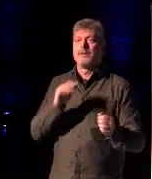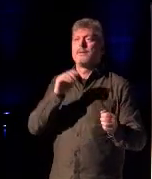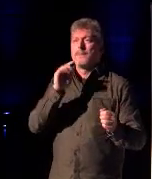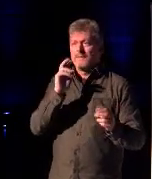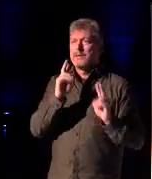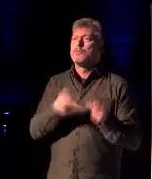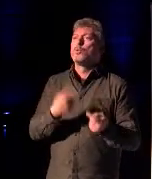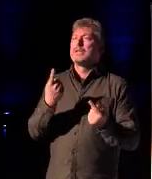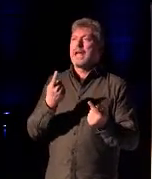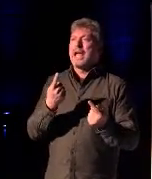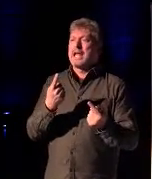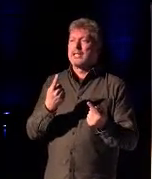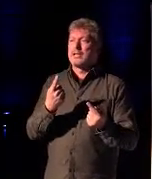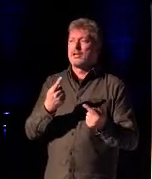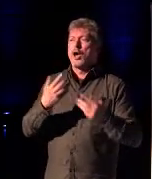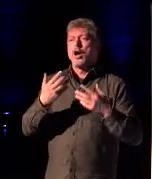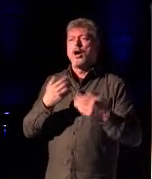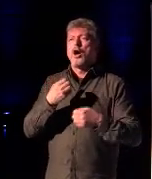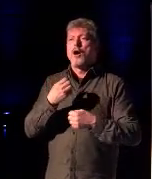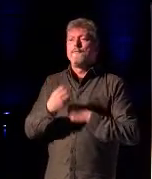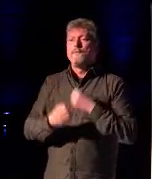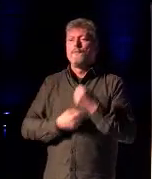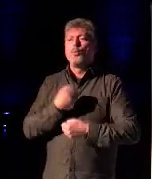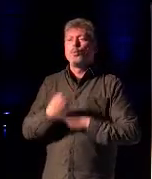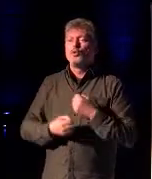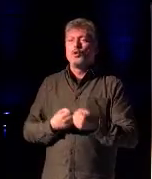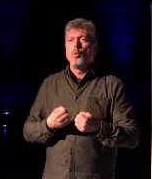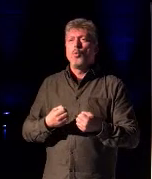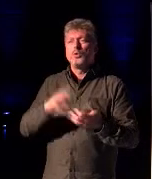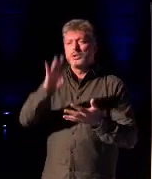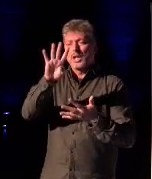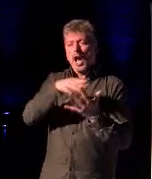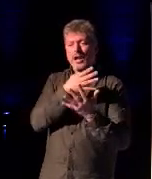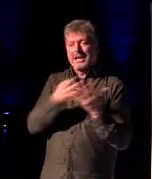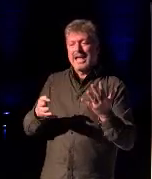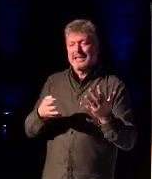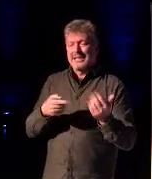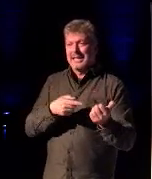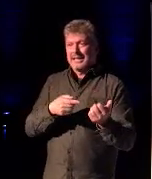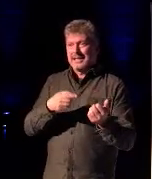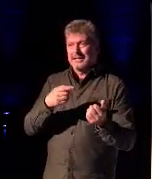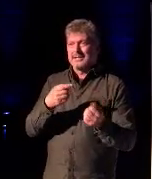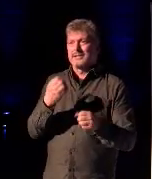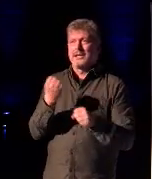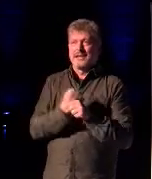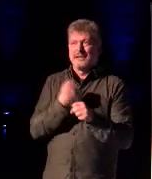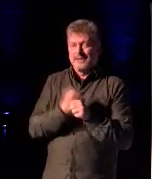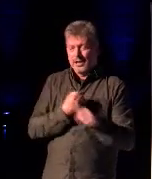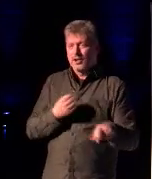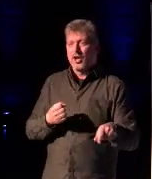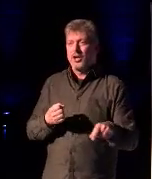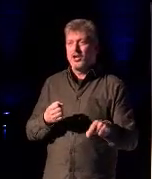vi et funksjonskartleggingsverktøy som vi kaller «Hva er viktig for deg»-skjema, men som egentlig har en mye mer